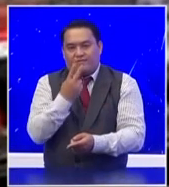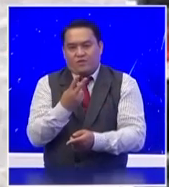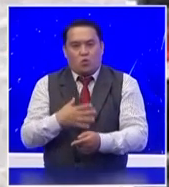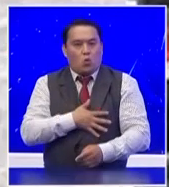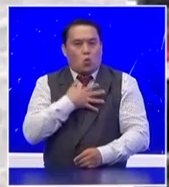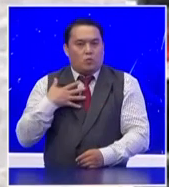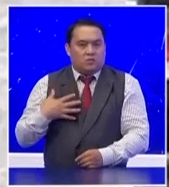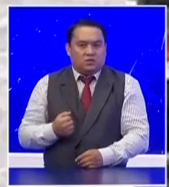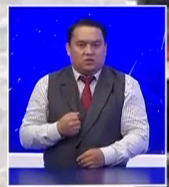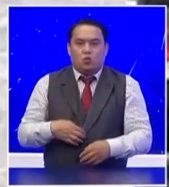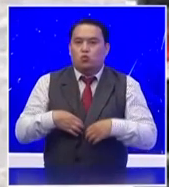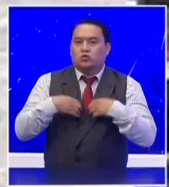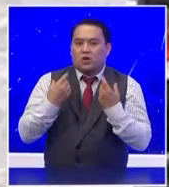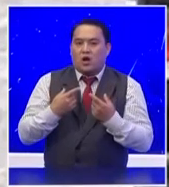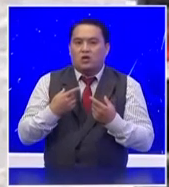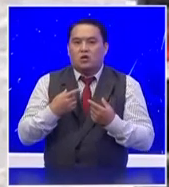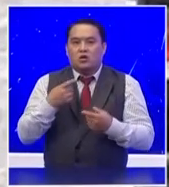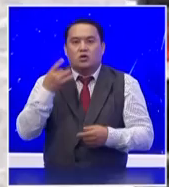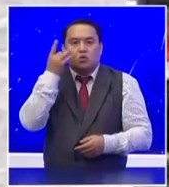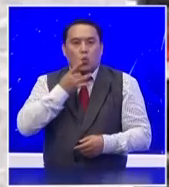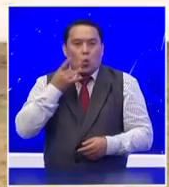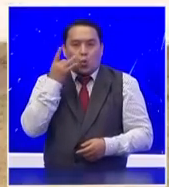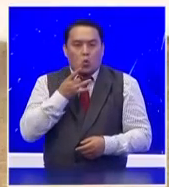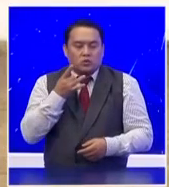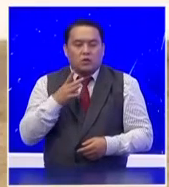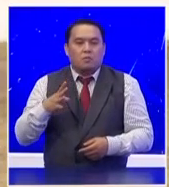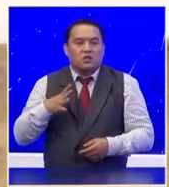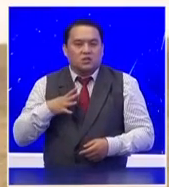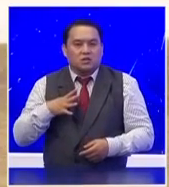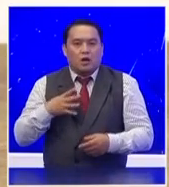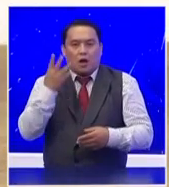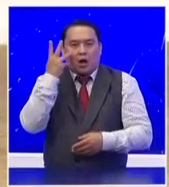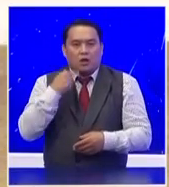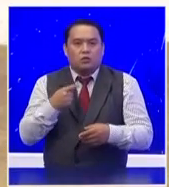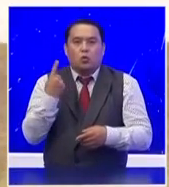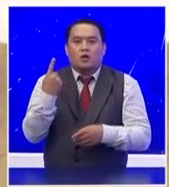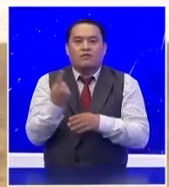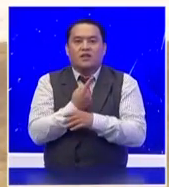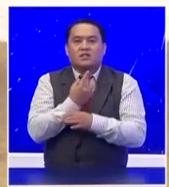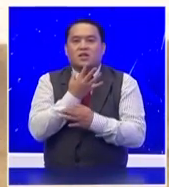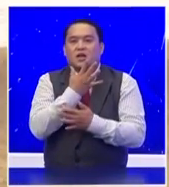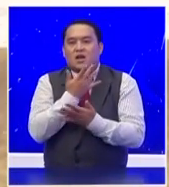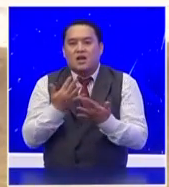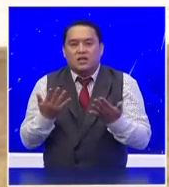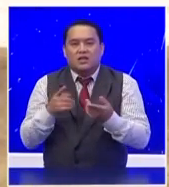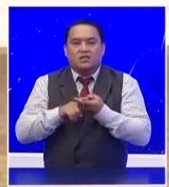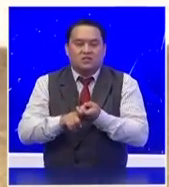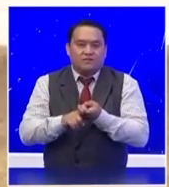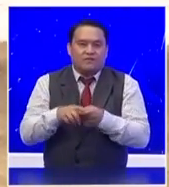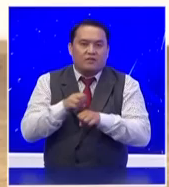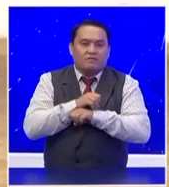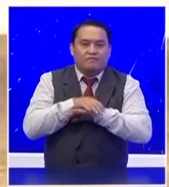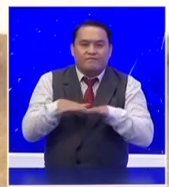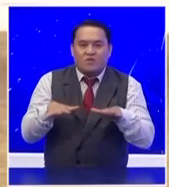у пользователей сетей. Дело в том, что розовый цвет озера Кубейтуз Акмолинской области окрашивается всего раз в несколько лет. Связано это с размножением